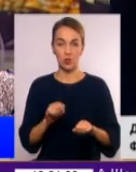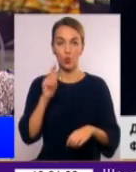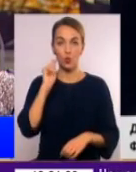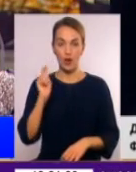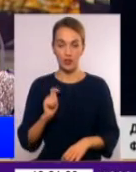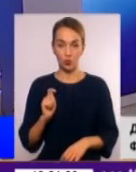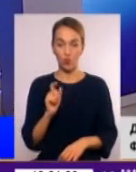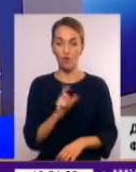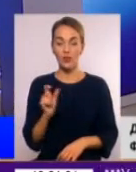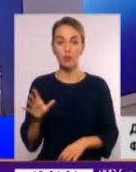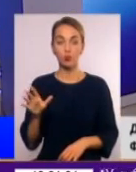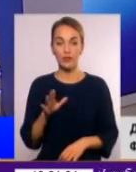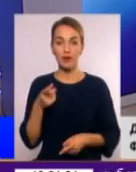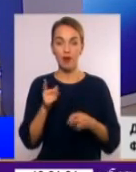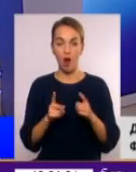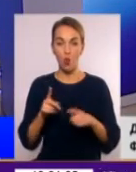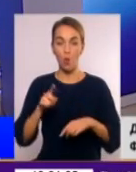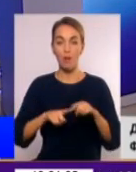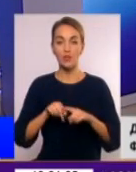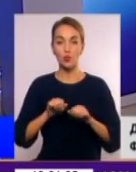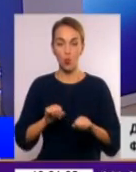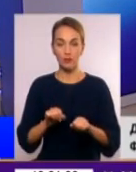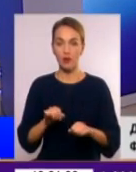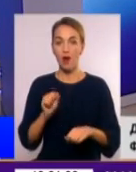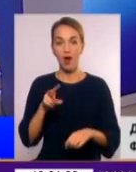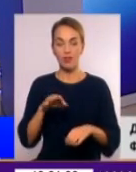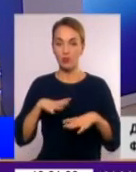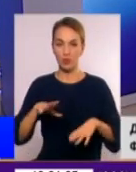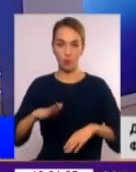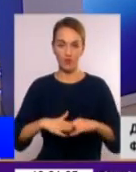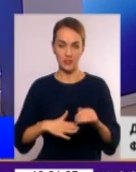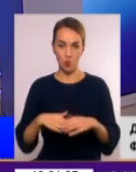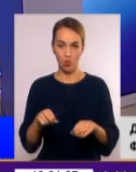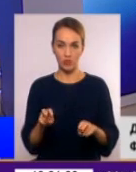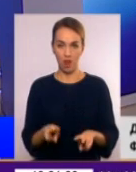Україну, вони були реально патріотами, але вони не були професіоналами. І